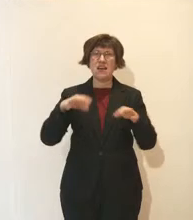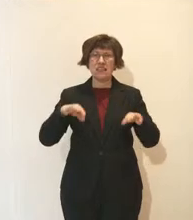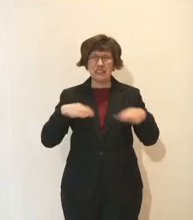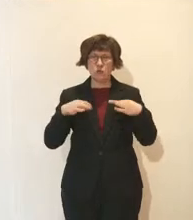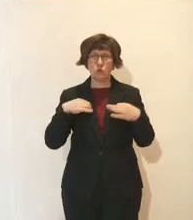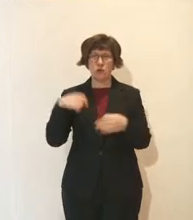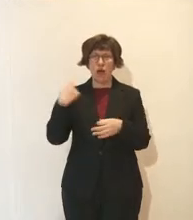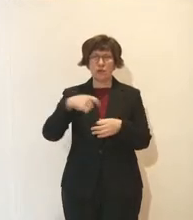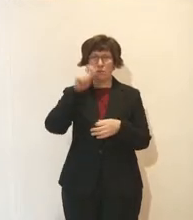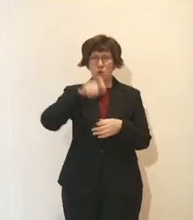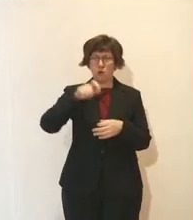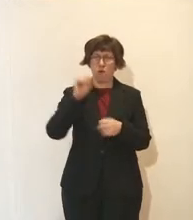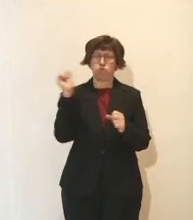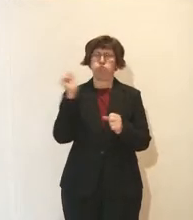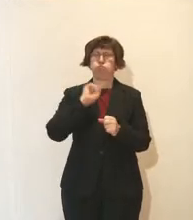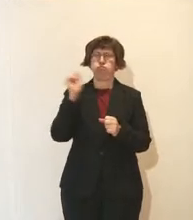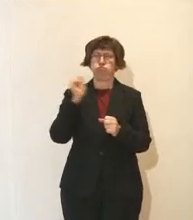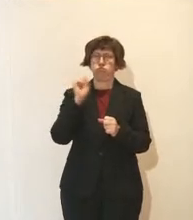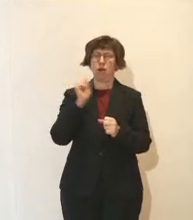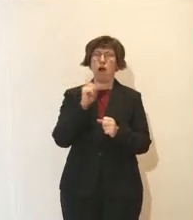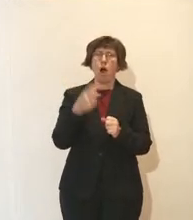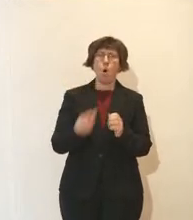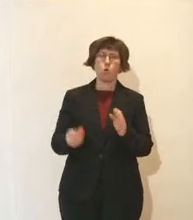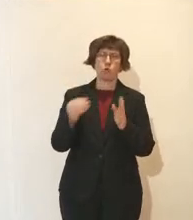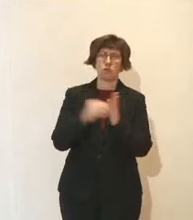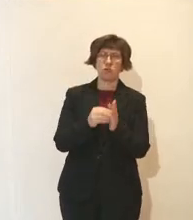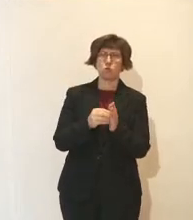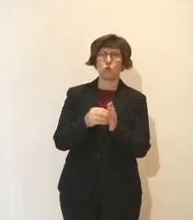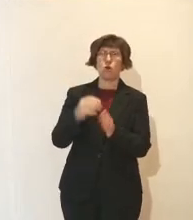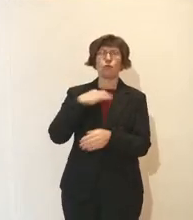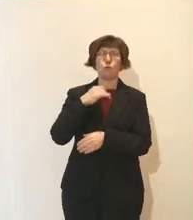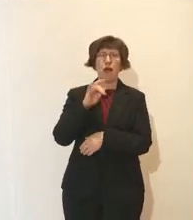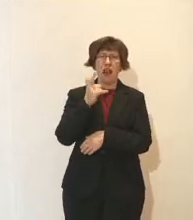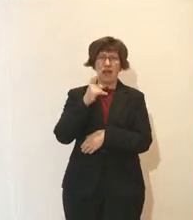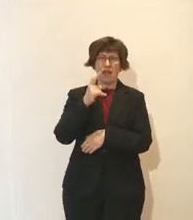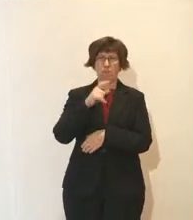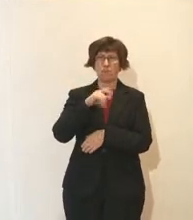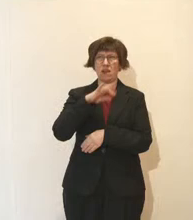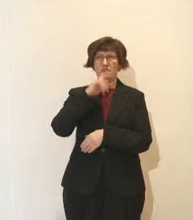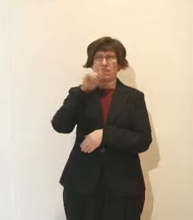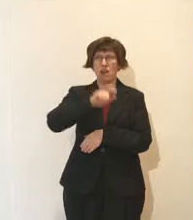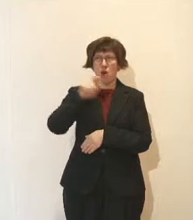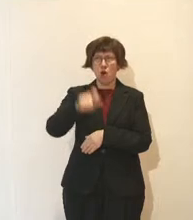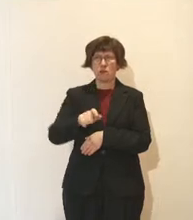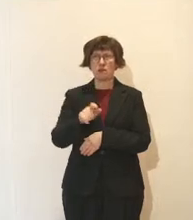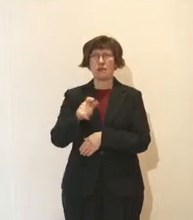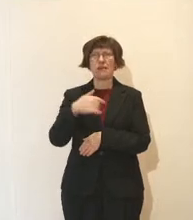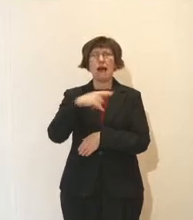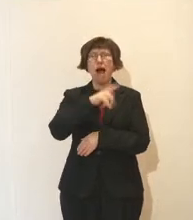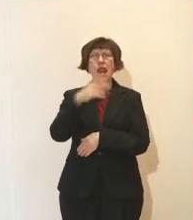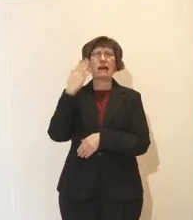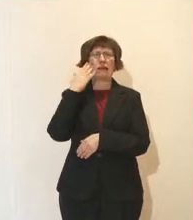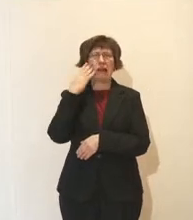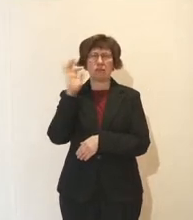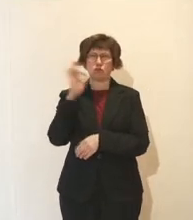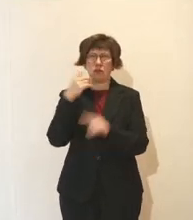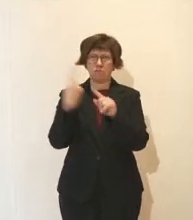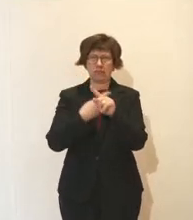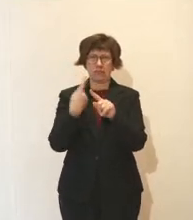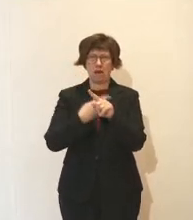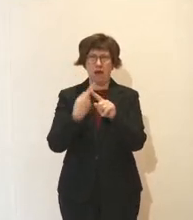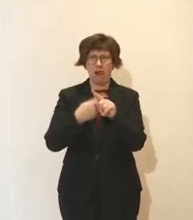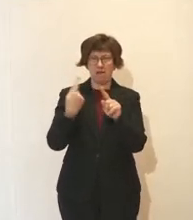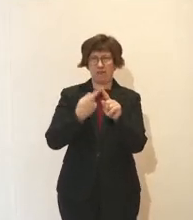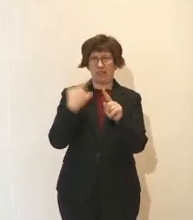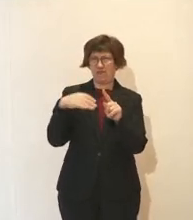bürgerinnen und bürger und natürlich sogar für das leben von vielen von uns wir kennen alle die schlimmen zahlen die uns in